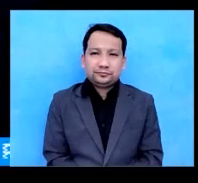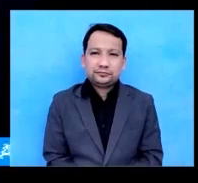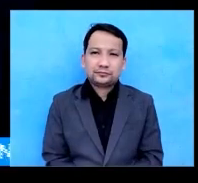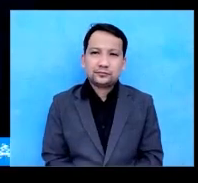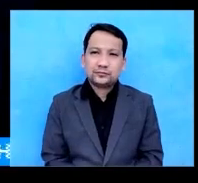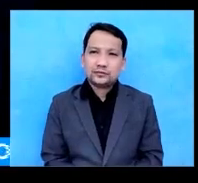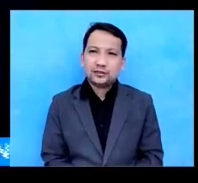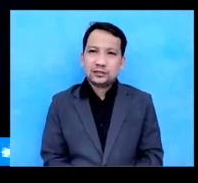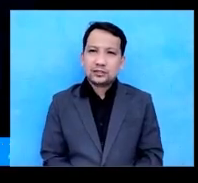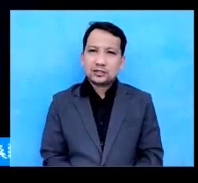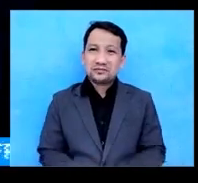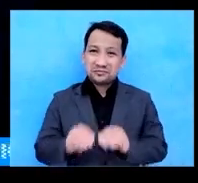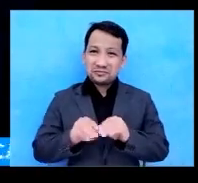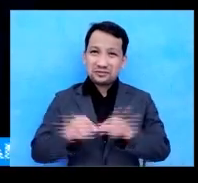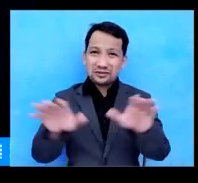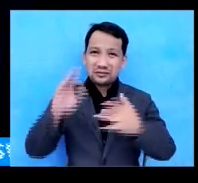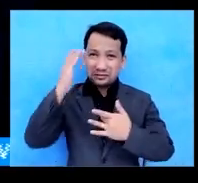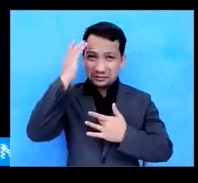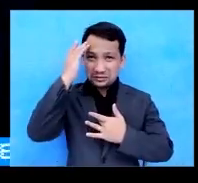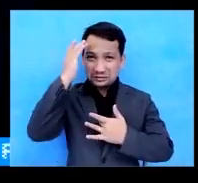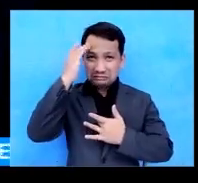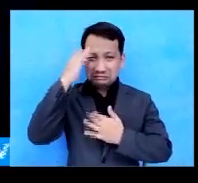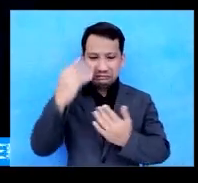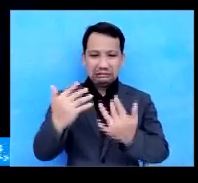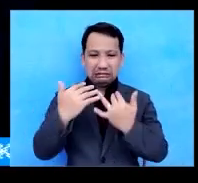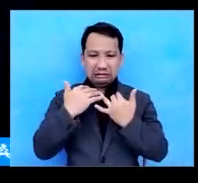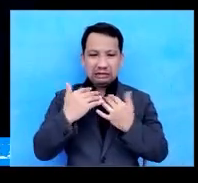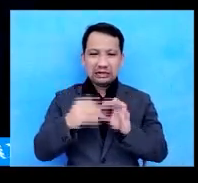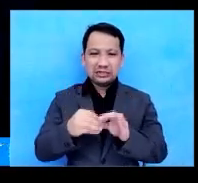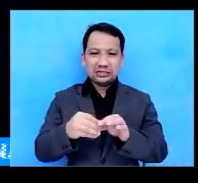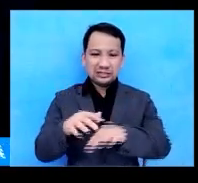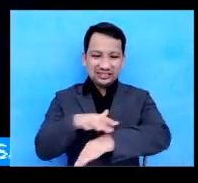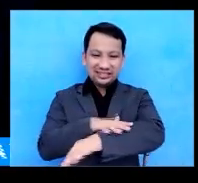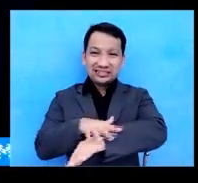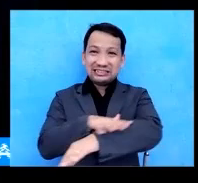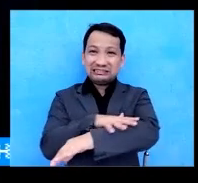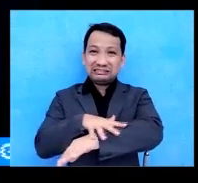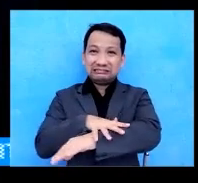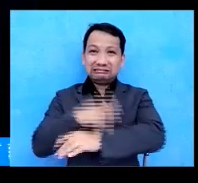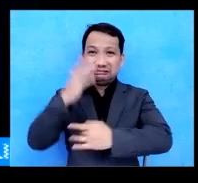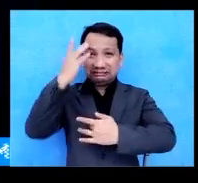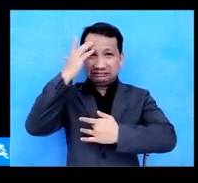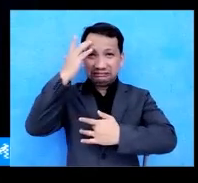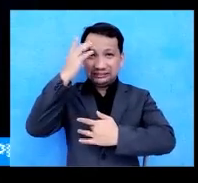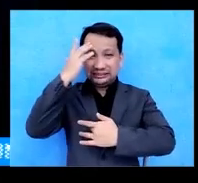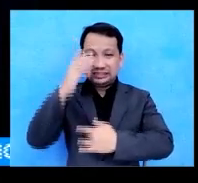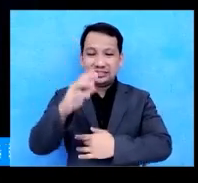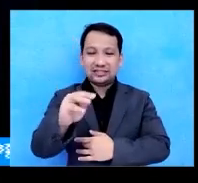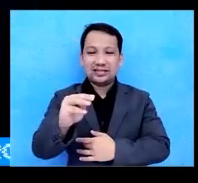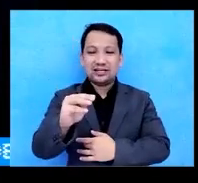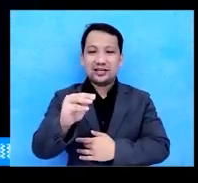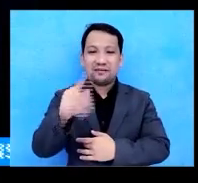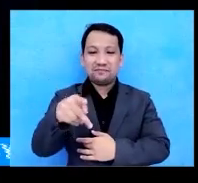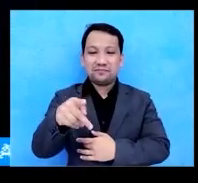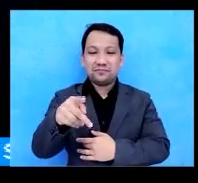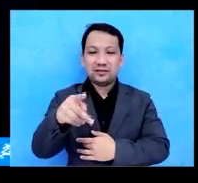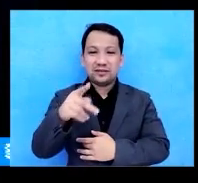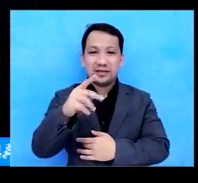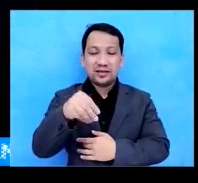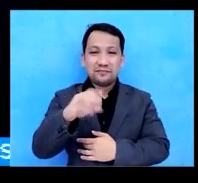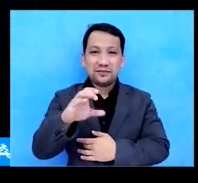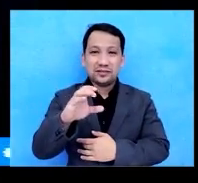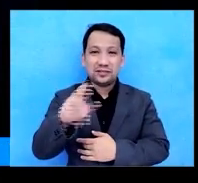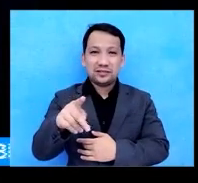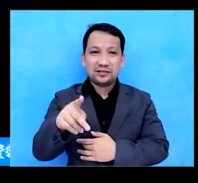Kumakalat ang mga sakit sa balat sa Manila City Jail, lalo na ngayong tag-init. Nagkakahawaan daw ang mga preso dahil na rin sa siksikan sa loob